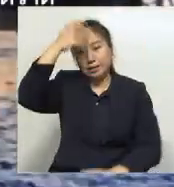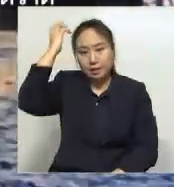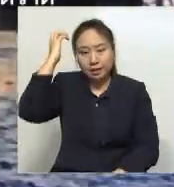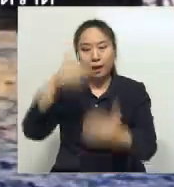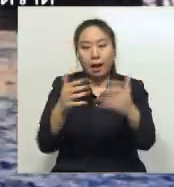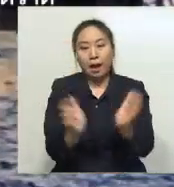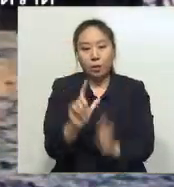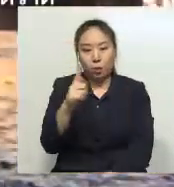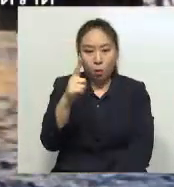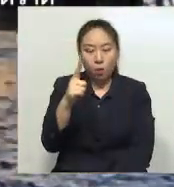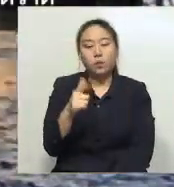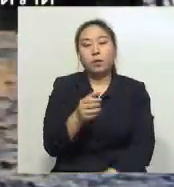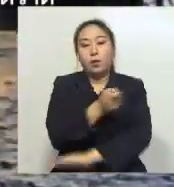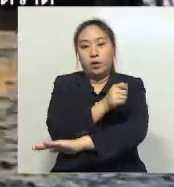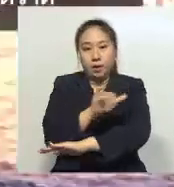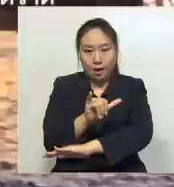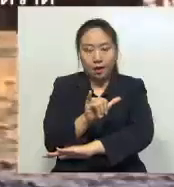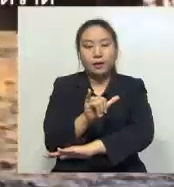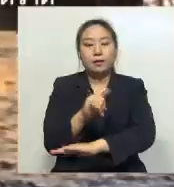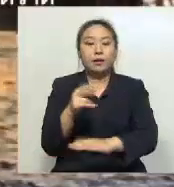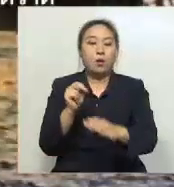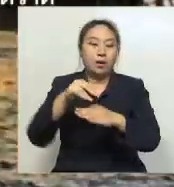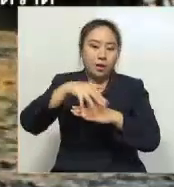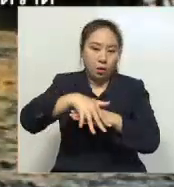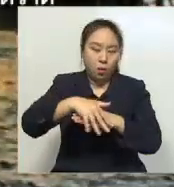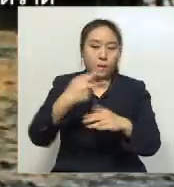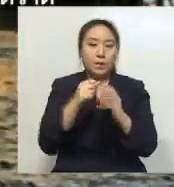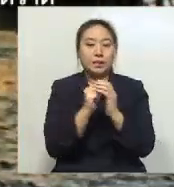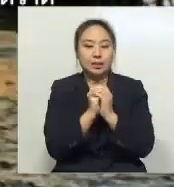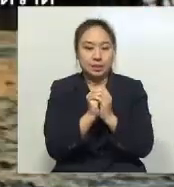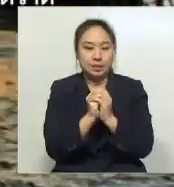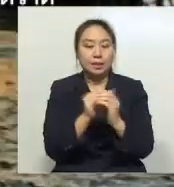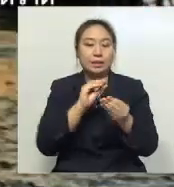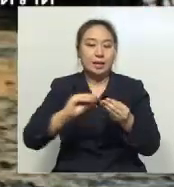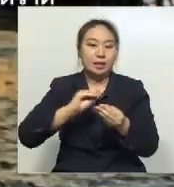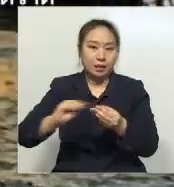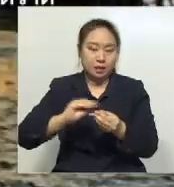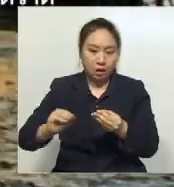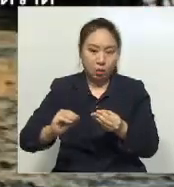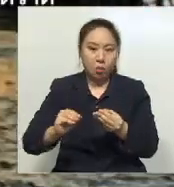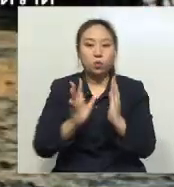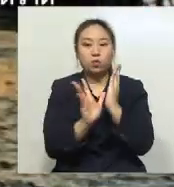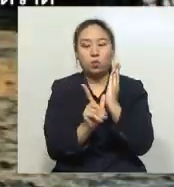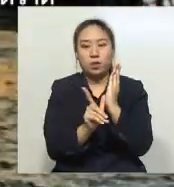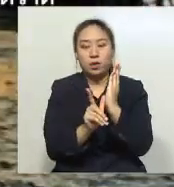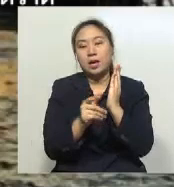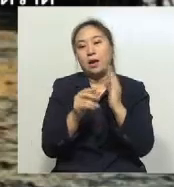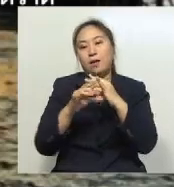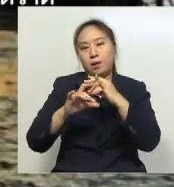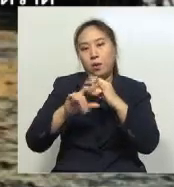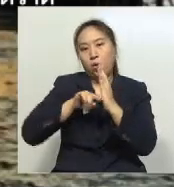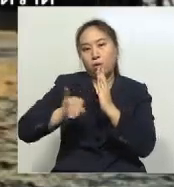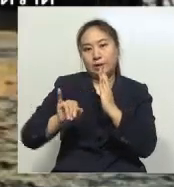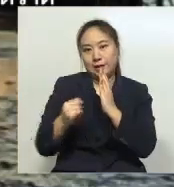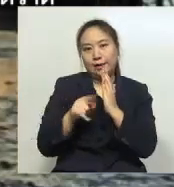อ่างทองพระนครศรีอยุธยานครนายกปราจีนบุรีฉะเชิงเทราชลบุรีระยองจันท